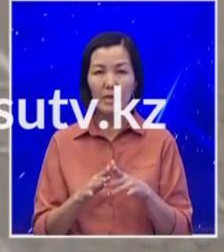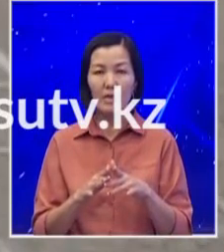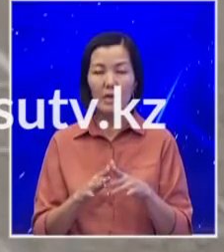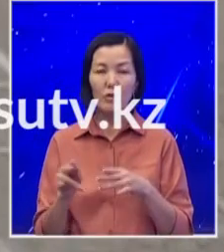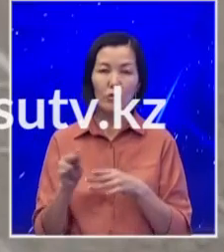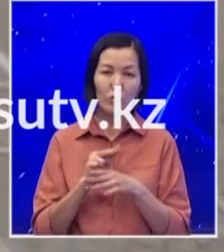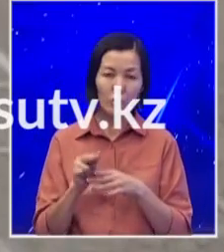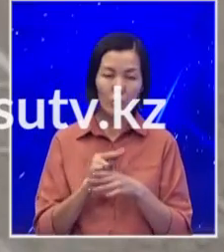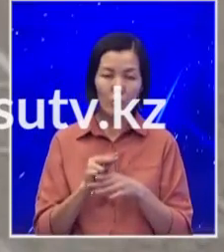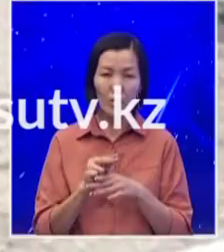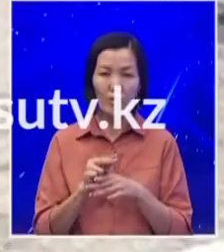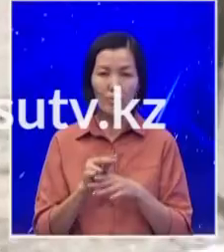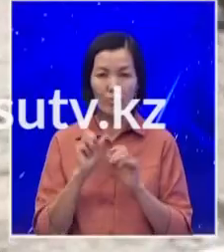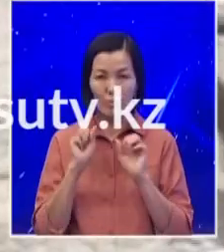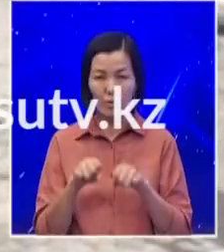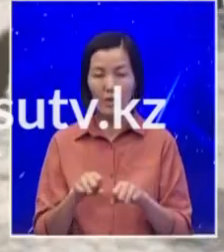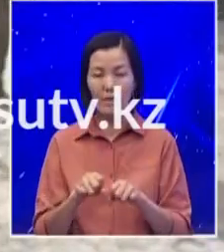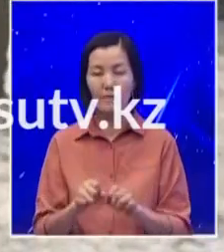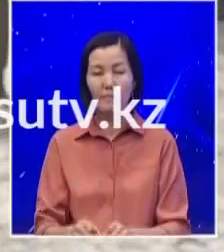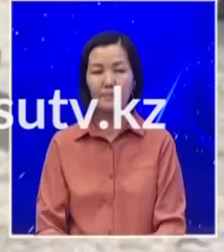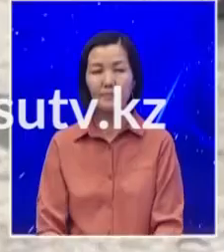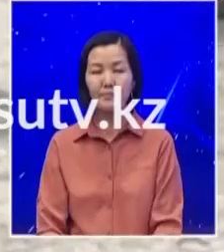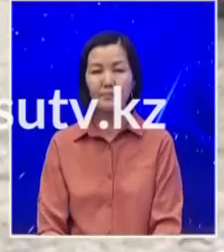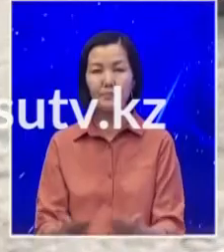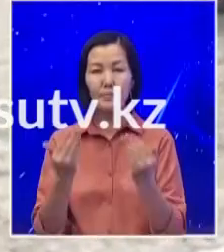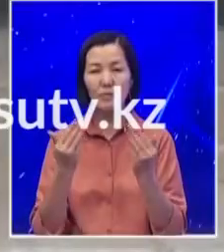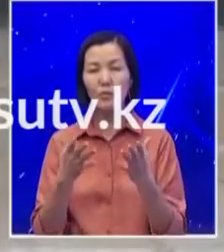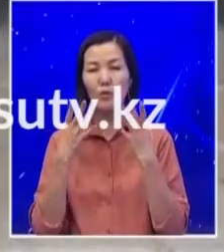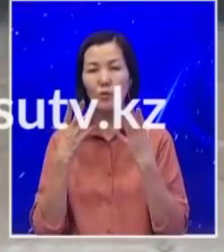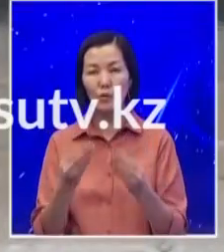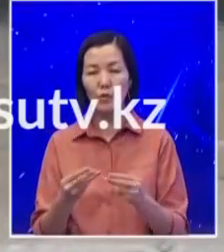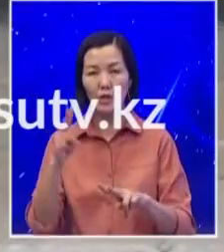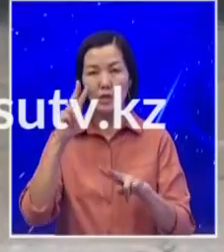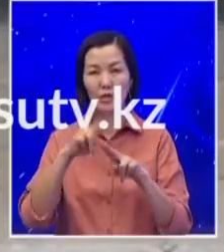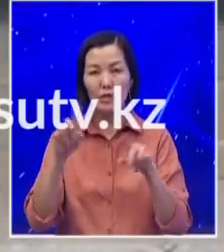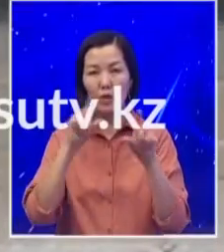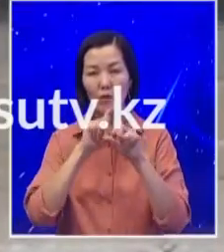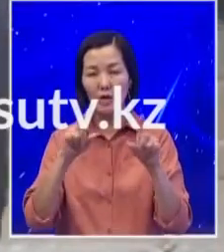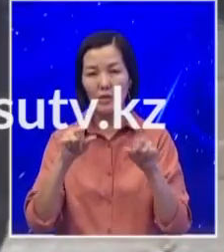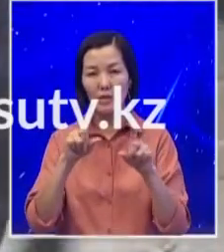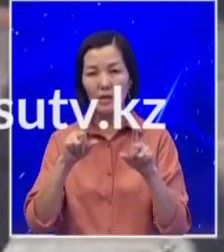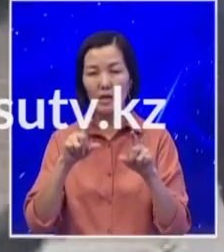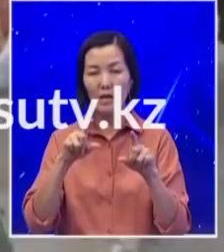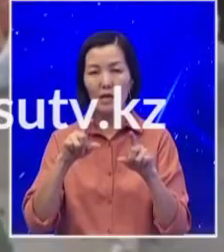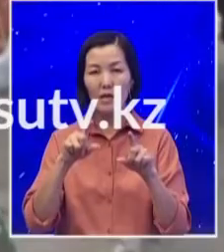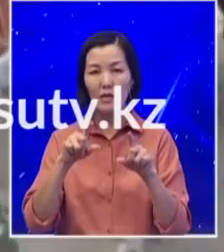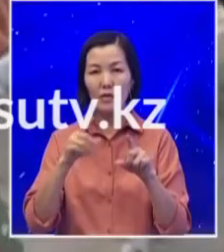тырысып жатырмыз деген ойдамыз. Айта кетерлігі, бүгінгі күнде Жауғаштыда жазасын өтеп жатқан